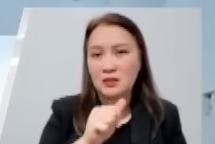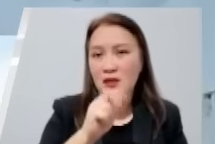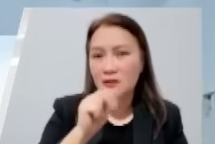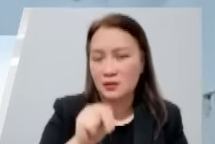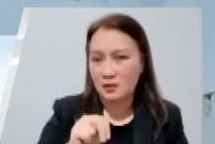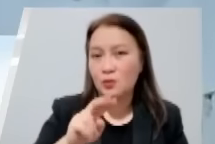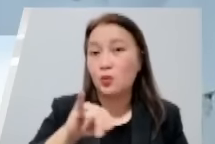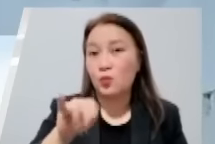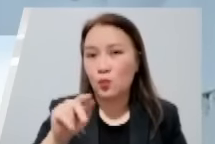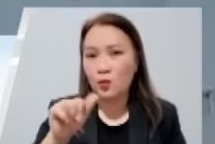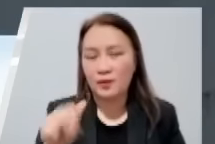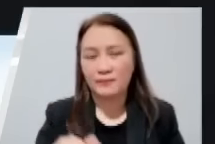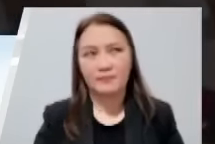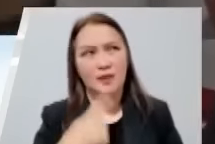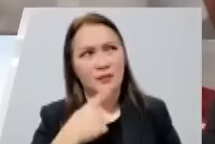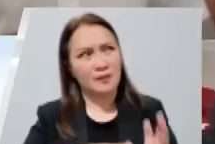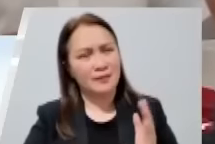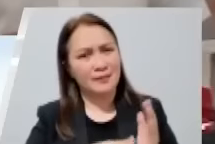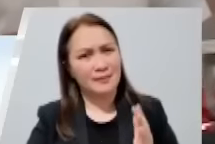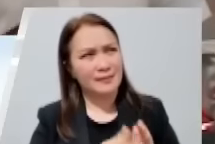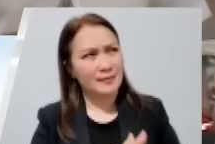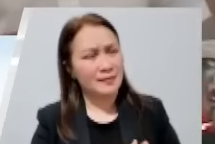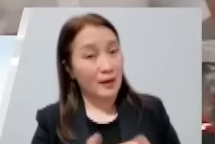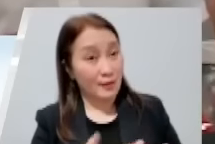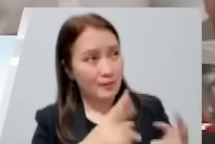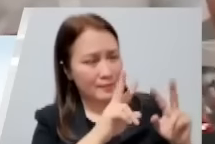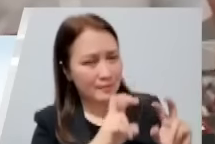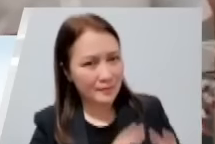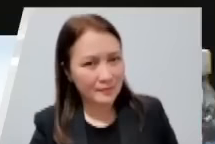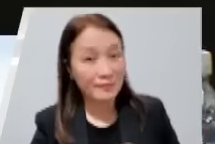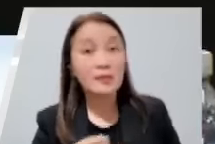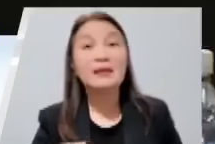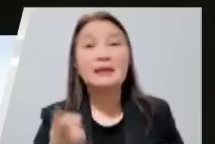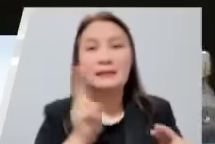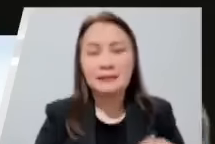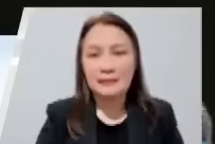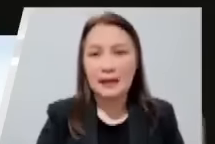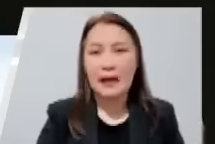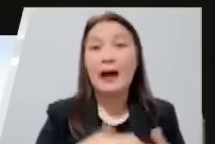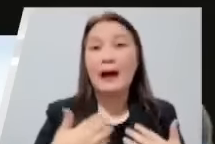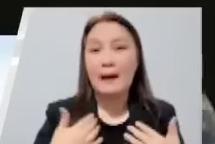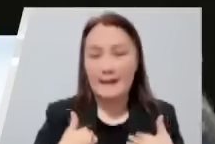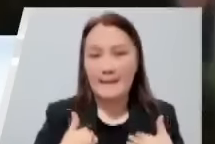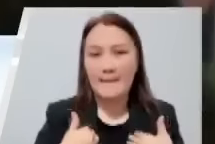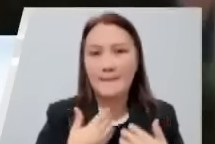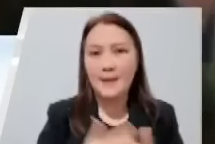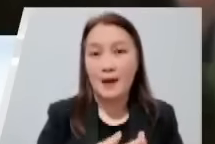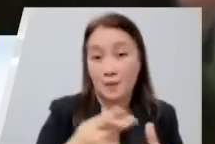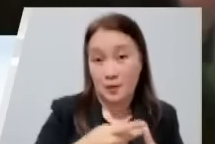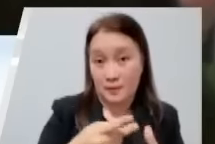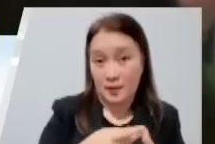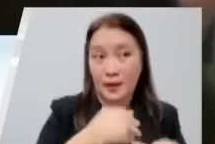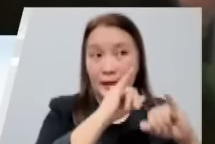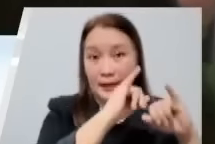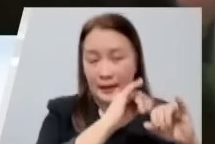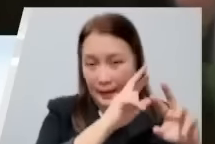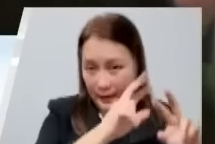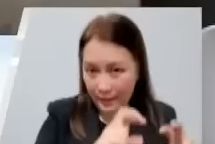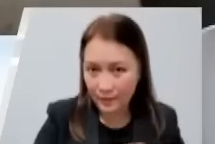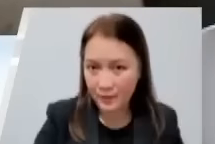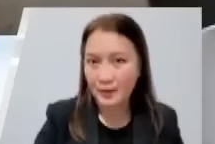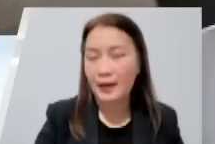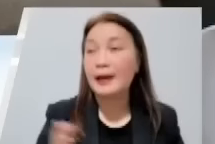COMELEC, tinitingnan na nila ito. Dagdag pa ng COMELEC, magsasagawa sila ng preliminary investigation at ipatatawag ang mga punong